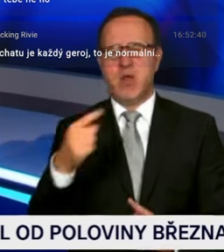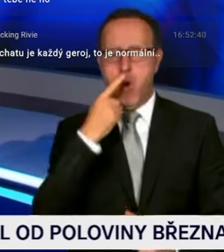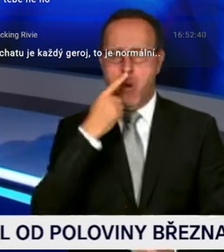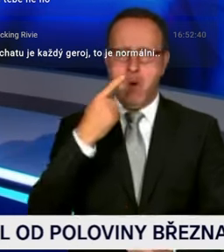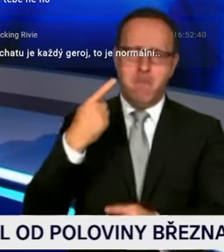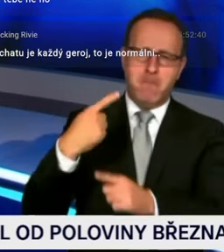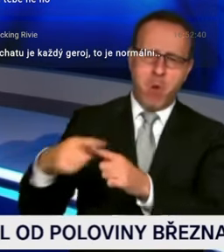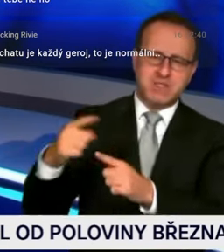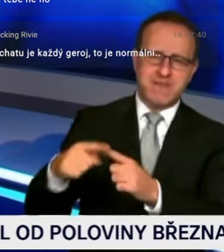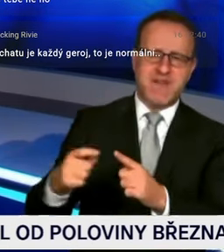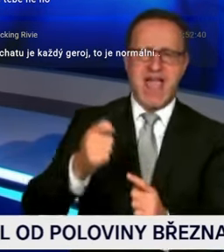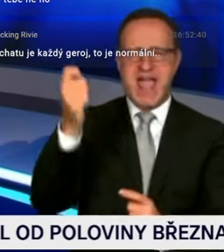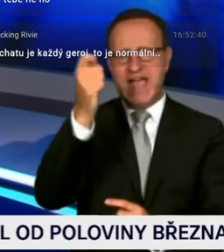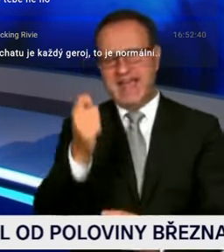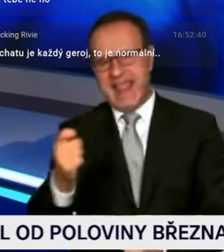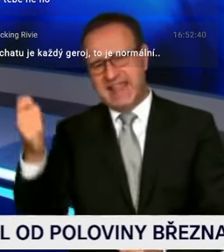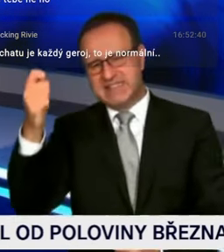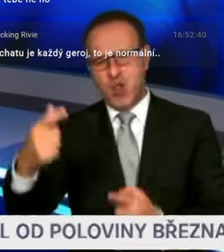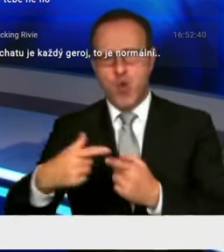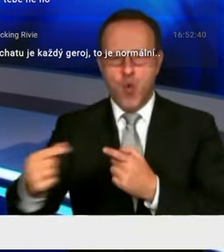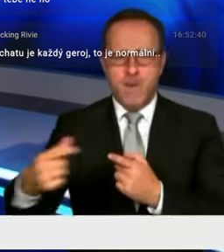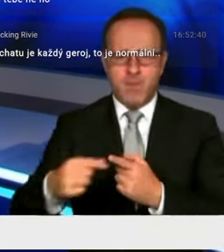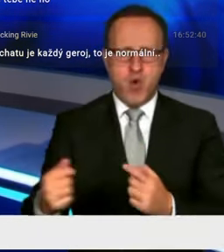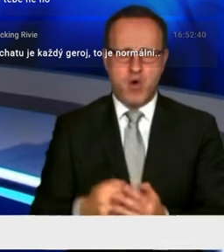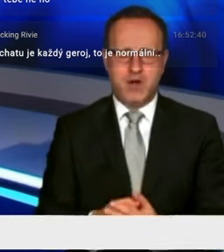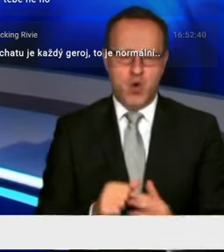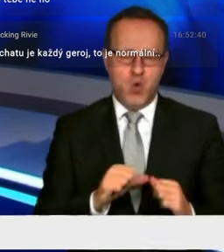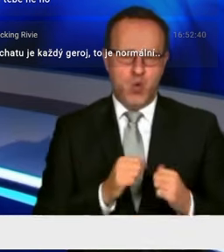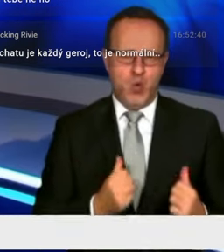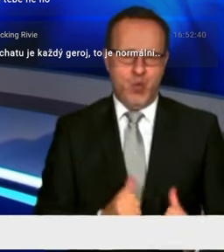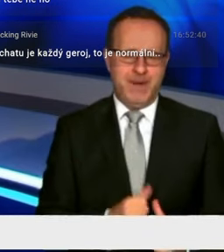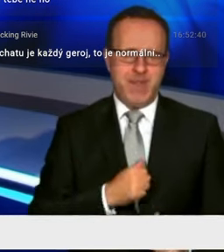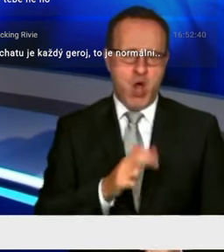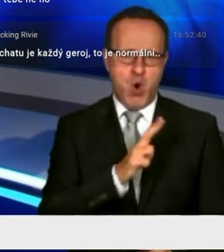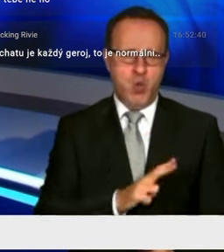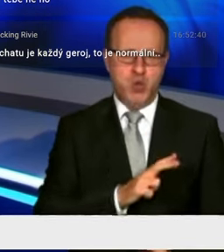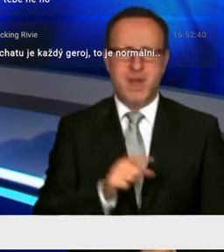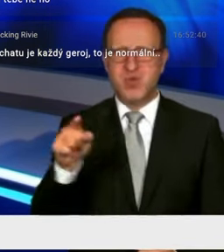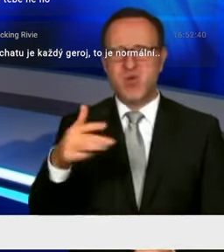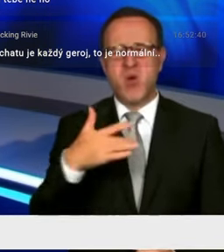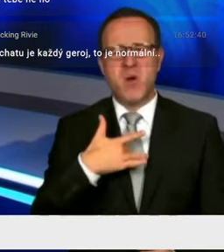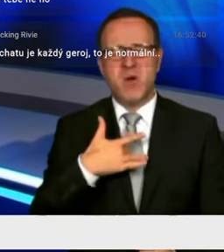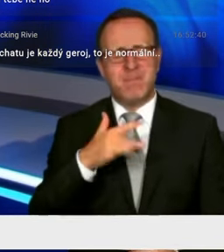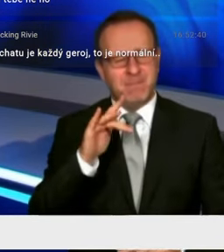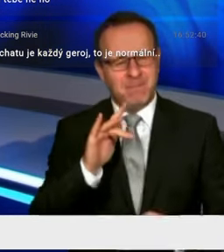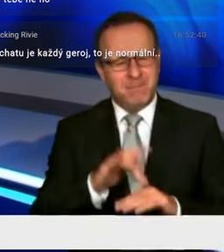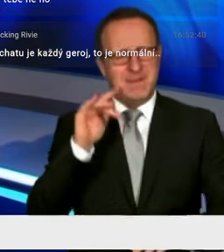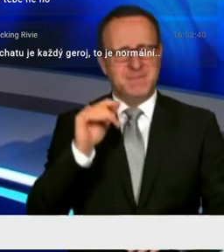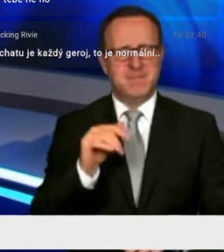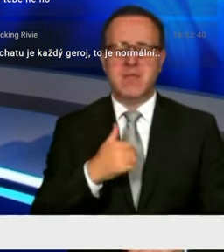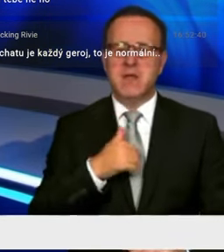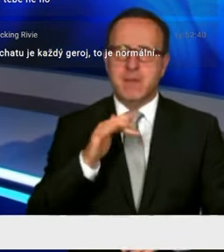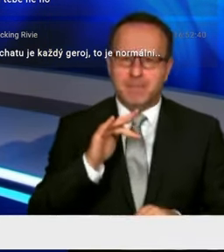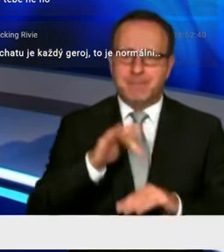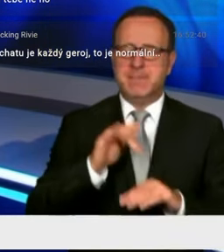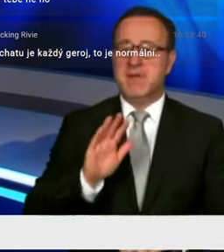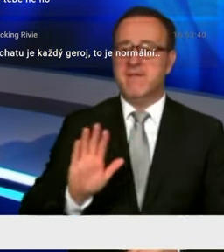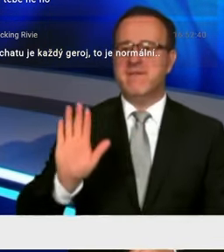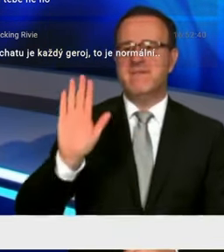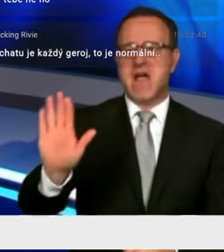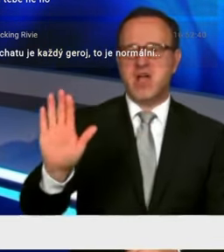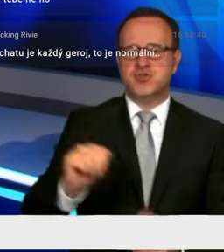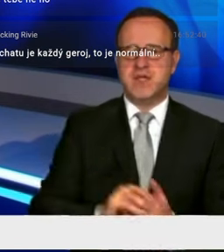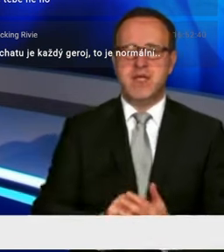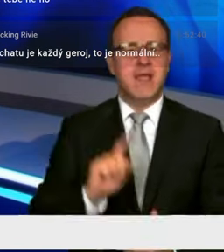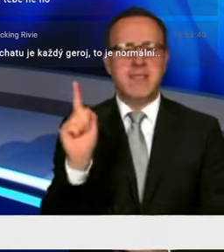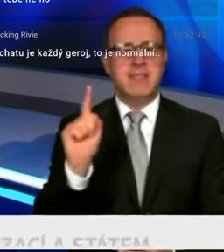a nejakých karikatúr ja vám Fakt chcem povedať že mne to je úprimne ľúto mňa sa dotýka to že vaši pán pán Pellegrini to To nie